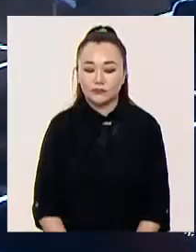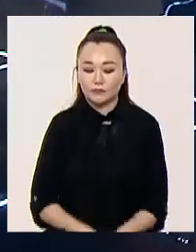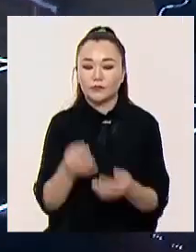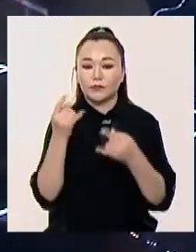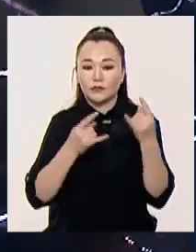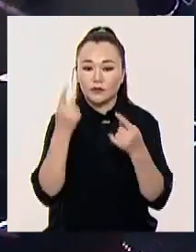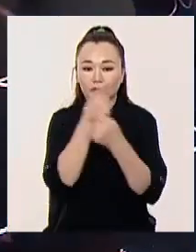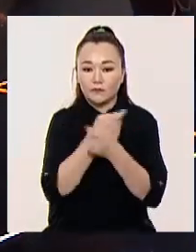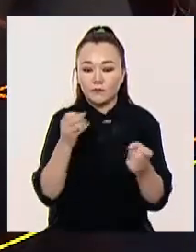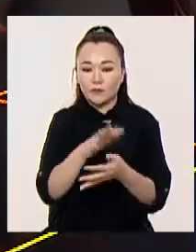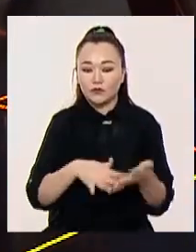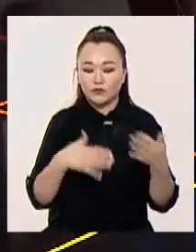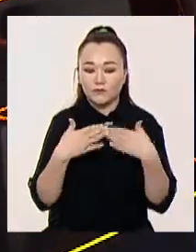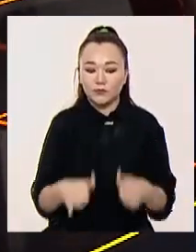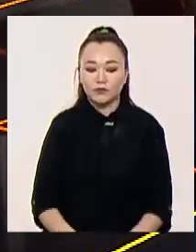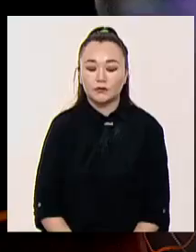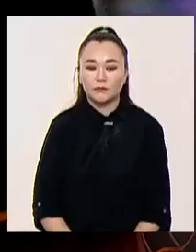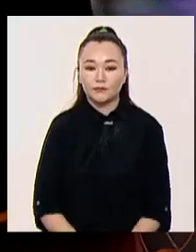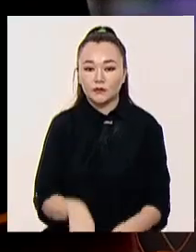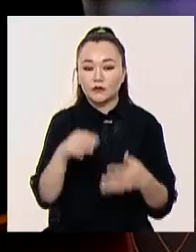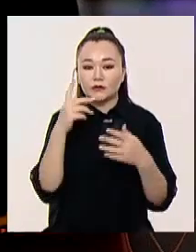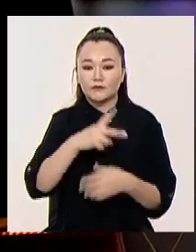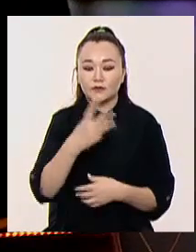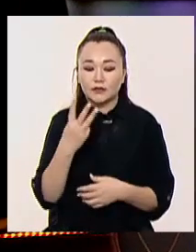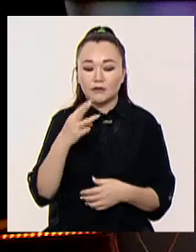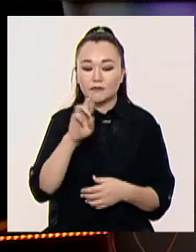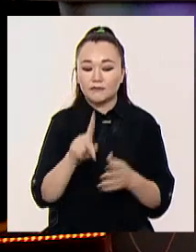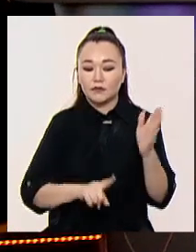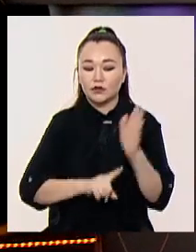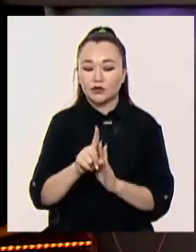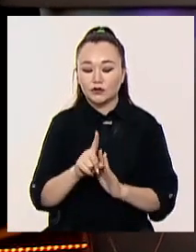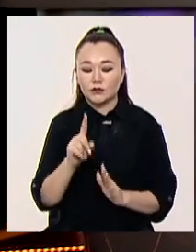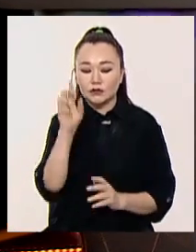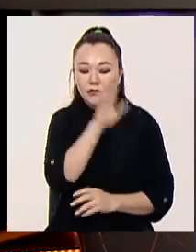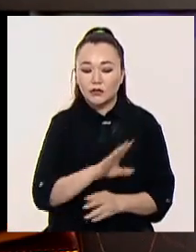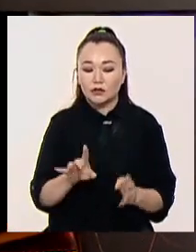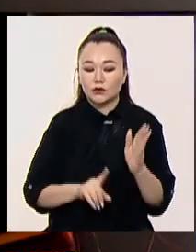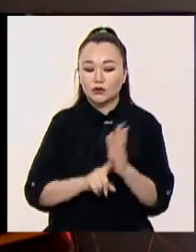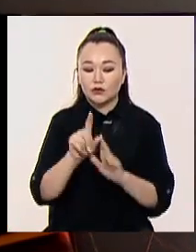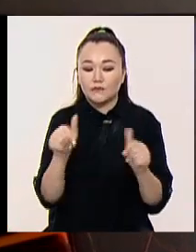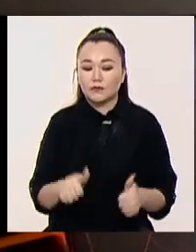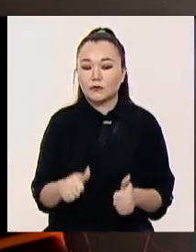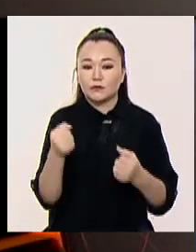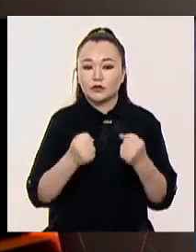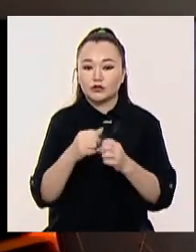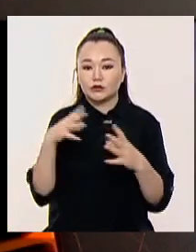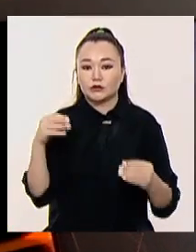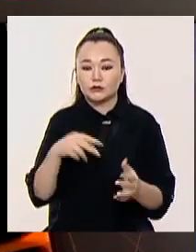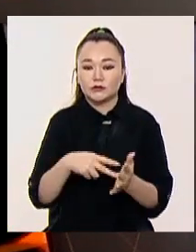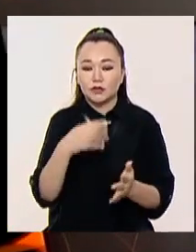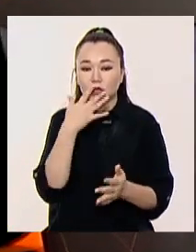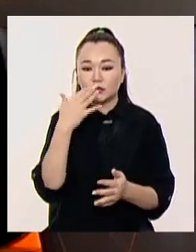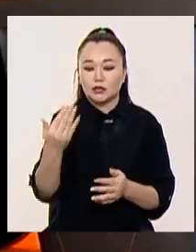В эфире Информбюро. Продолжаем выпуск. С 23 января в стране начнется легализация автомобилей с